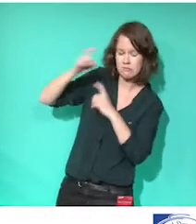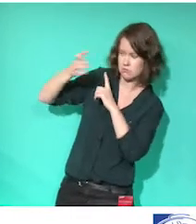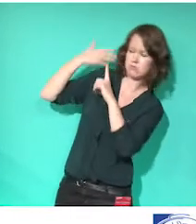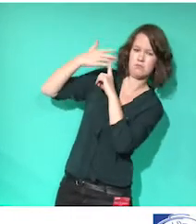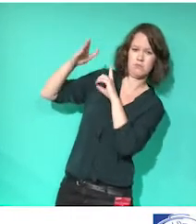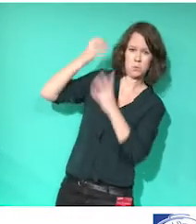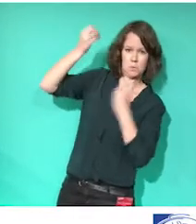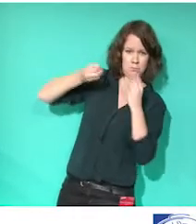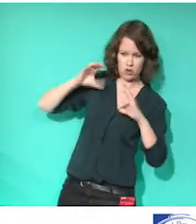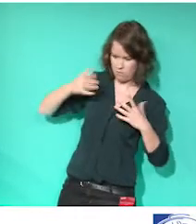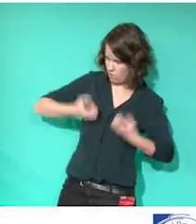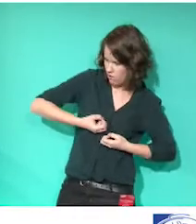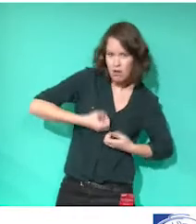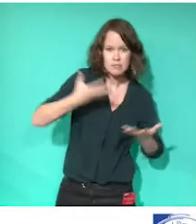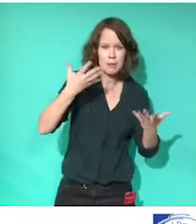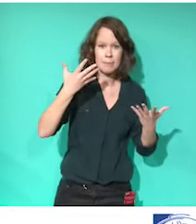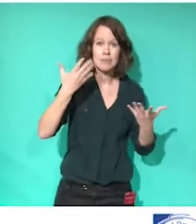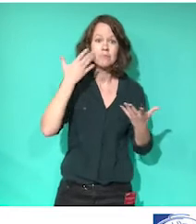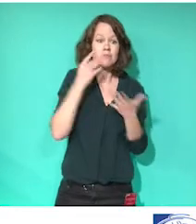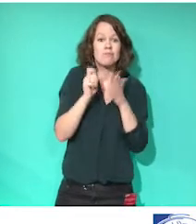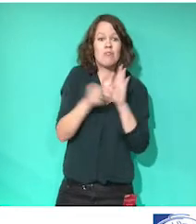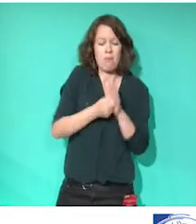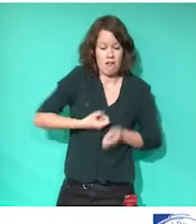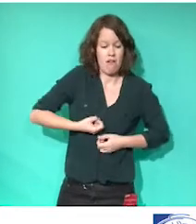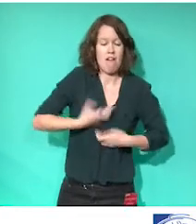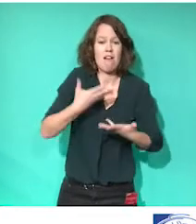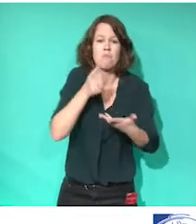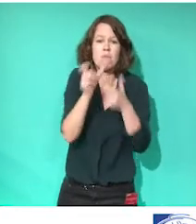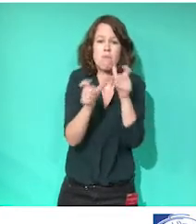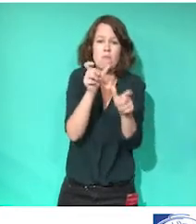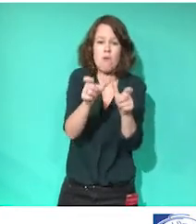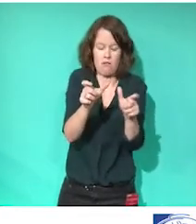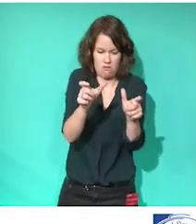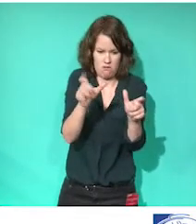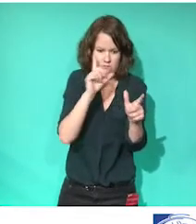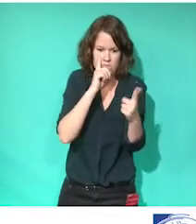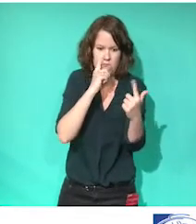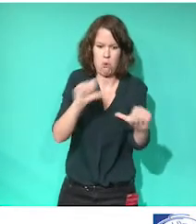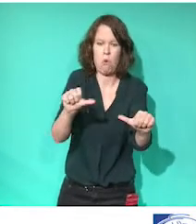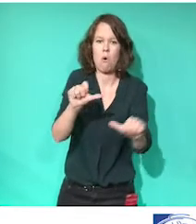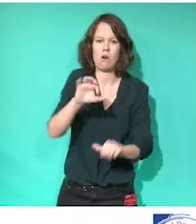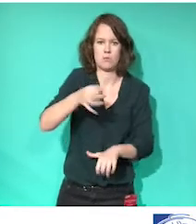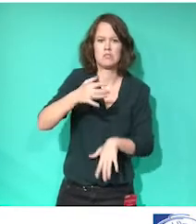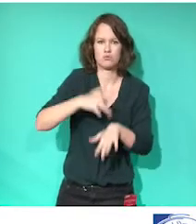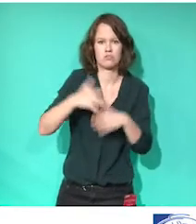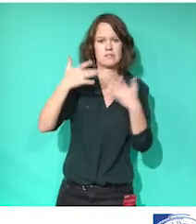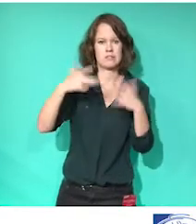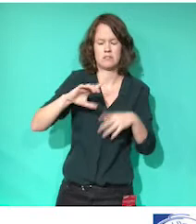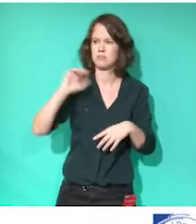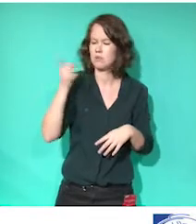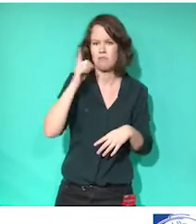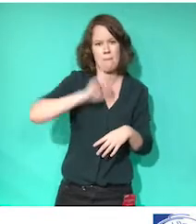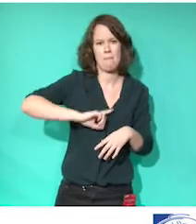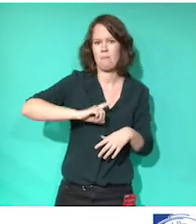on le met effectivement, eh bien, on s'aperçoit que malheureusement, beaucoup de femmes et de jeunes filles ont été victimes à un moment donné dans leur